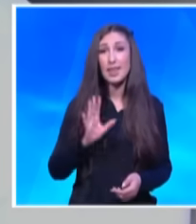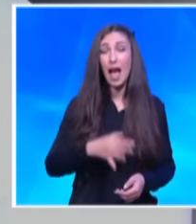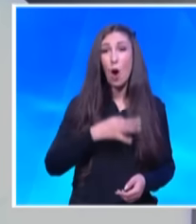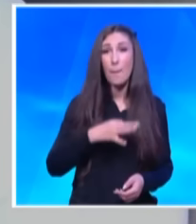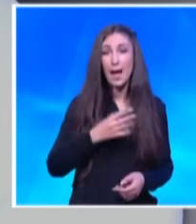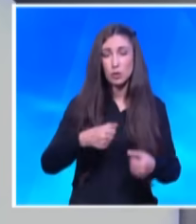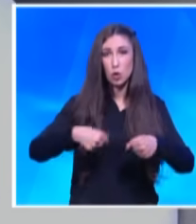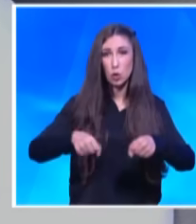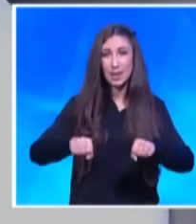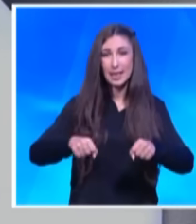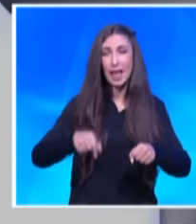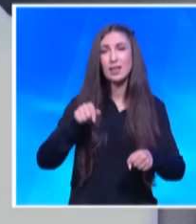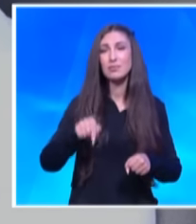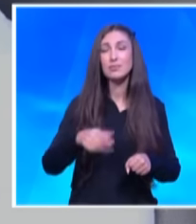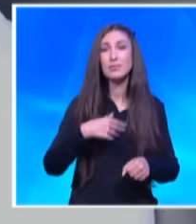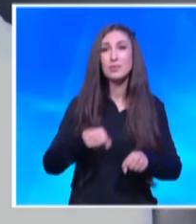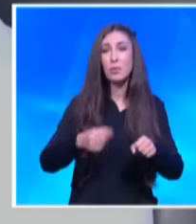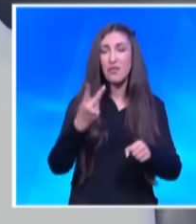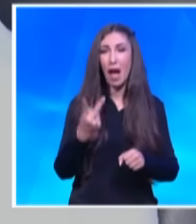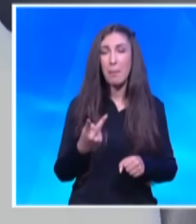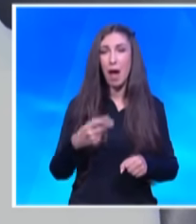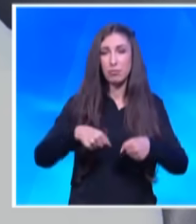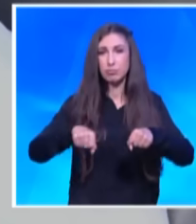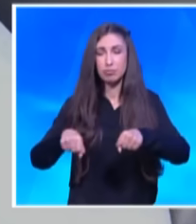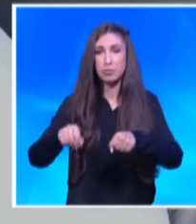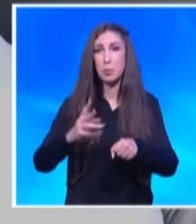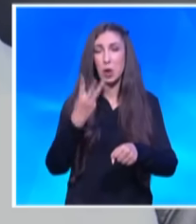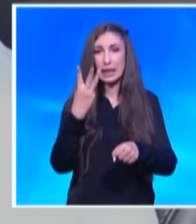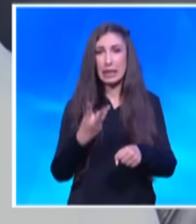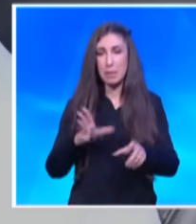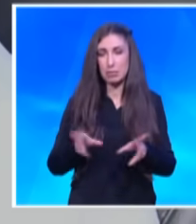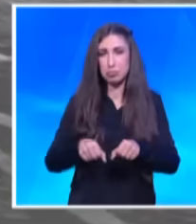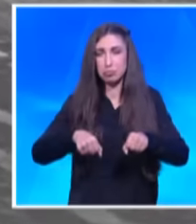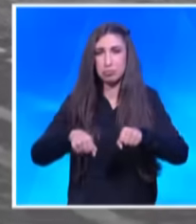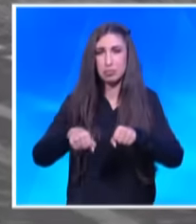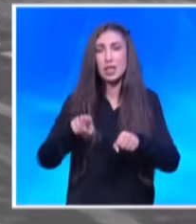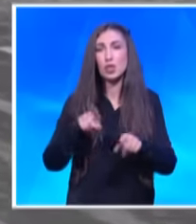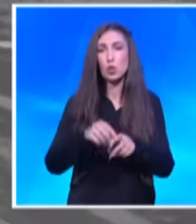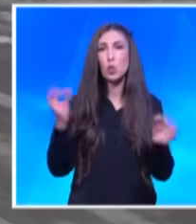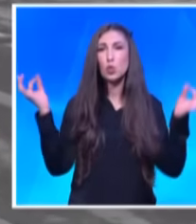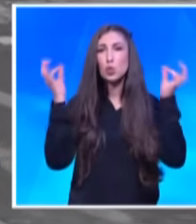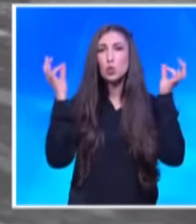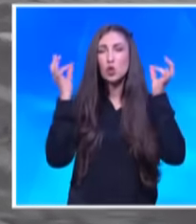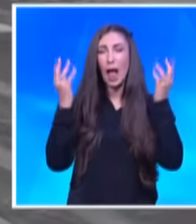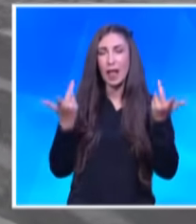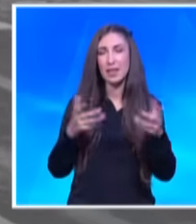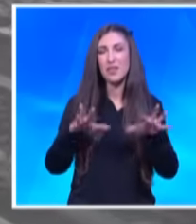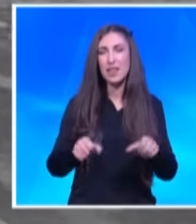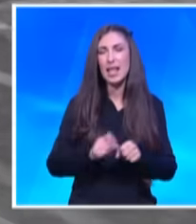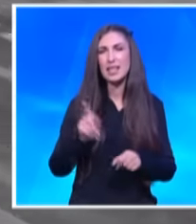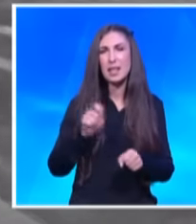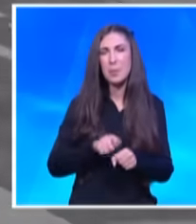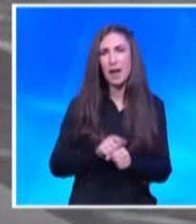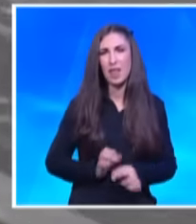Най-опасното с тротинетките е, че на тях се возят по двама, а понякога и по трима души. А и са със слушалки в ушите. Властите не